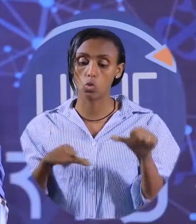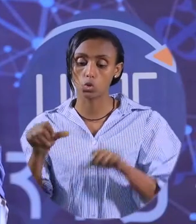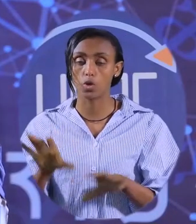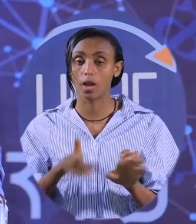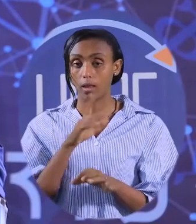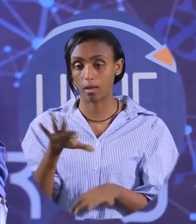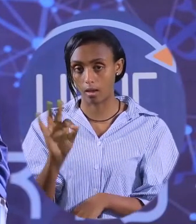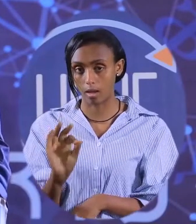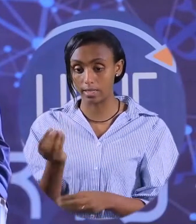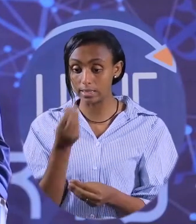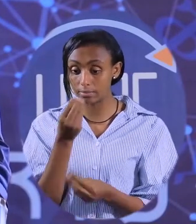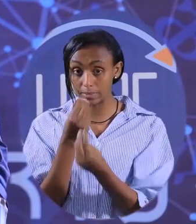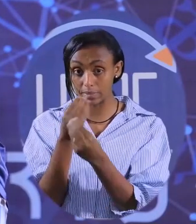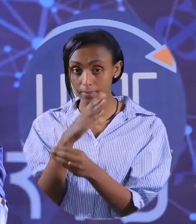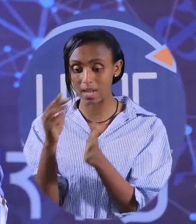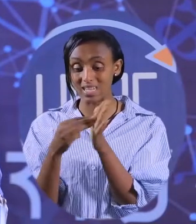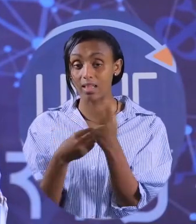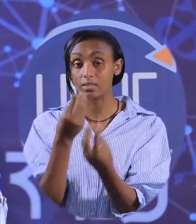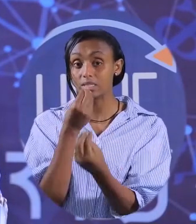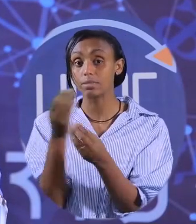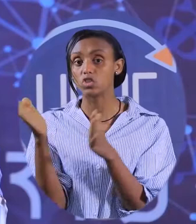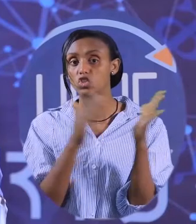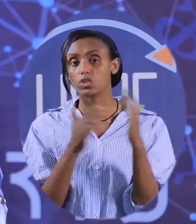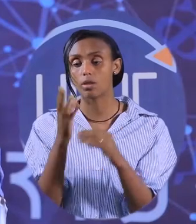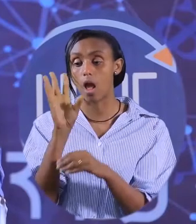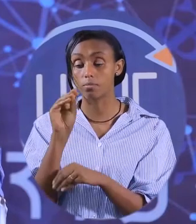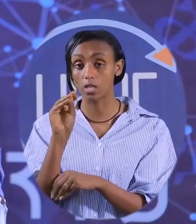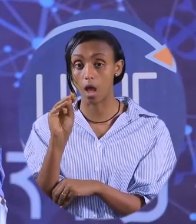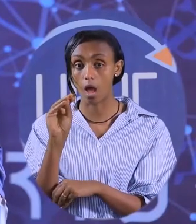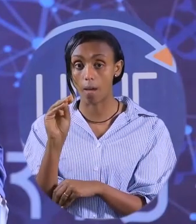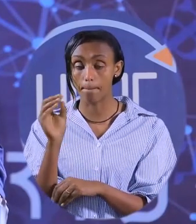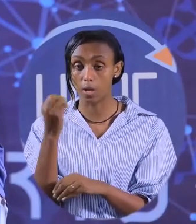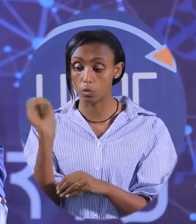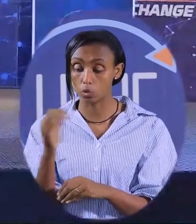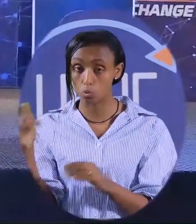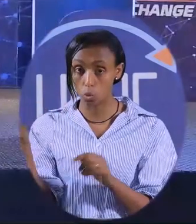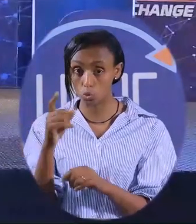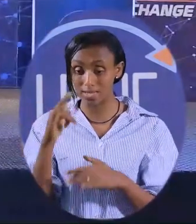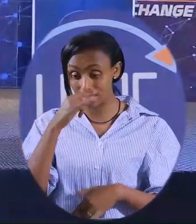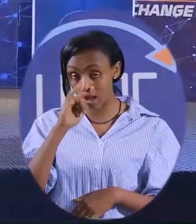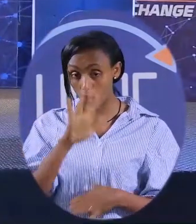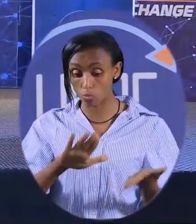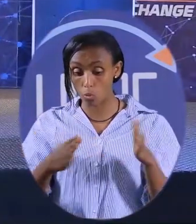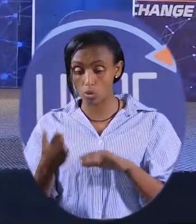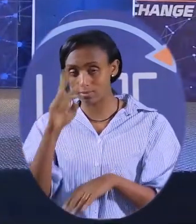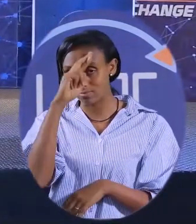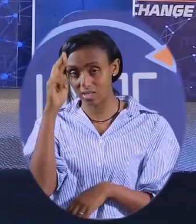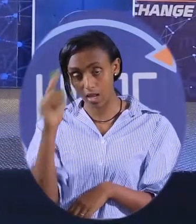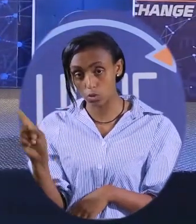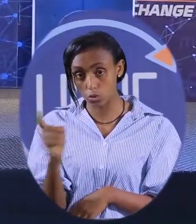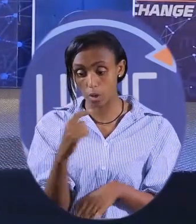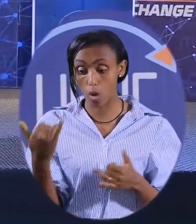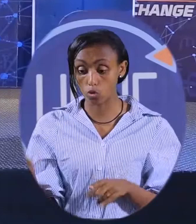ይገኛል። የምግብና ሥርዓተ ምግብ ችግር ለ50% የሚሆኑት የህፃናት ሞት ምክንያት ሲሆን አሁን